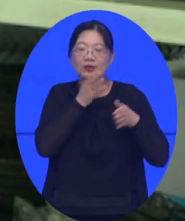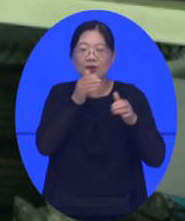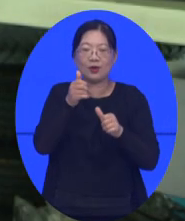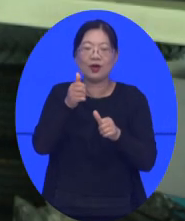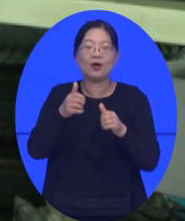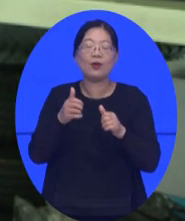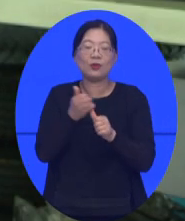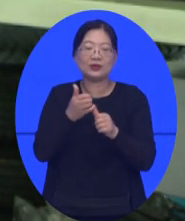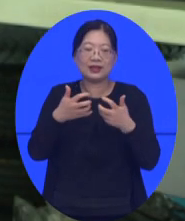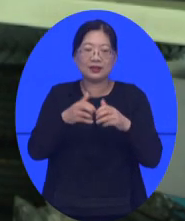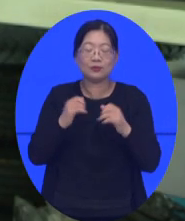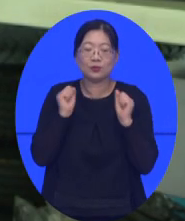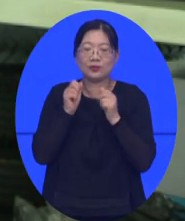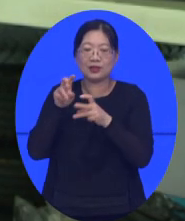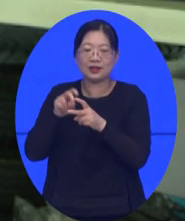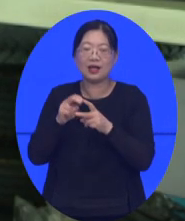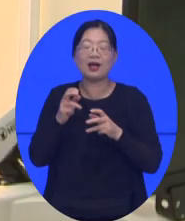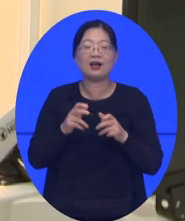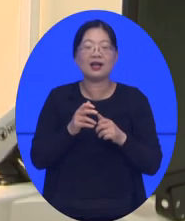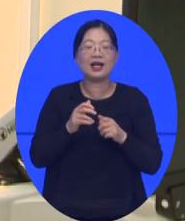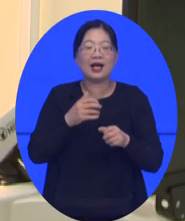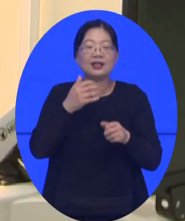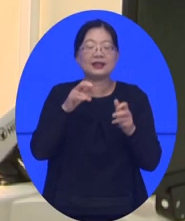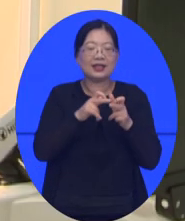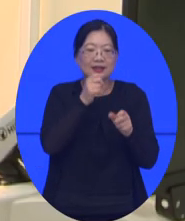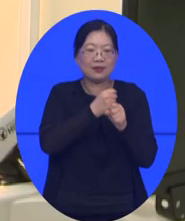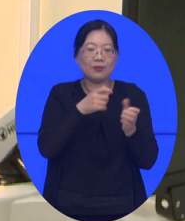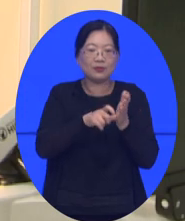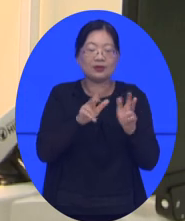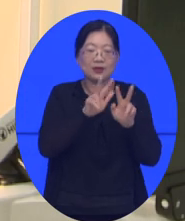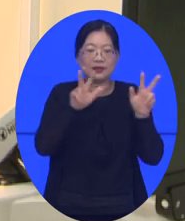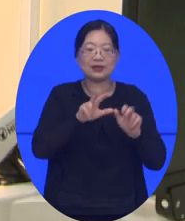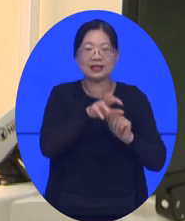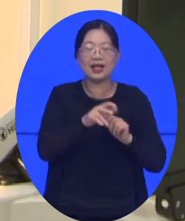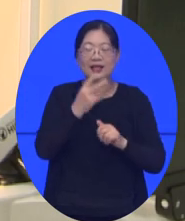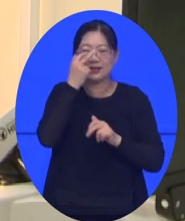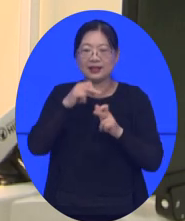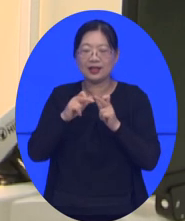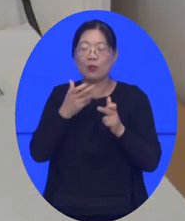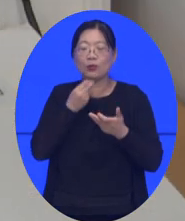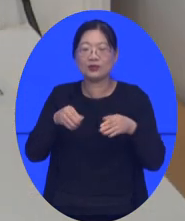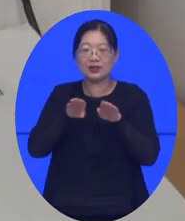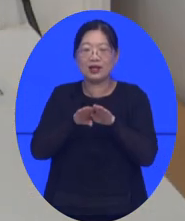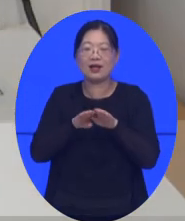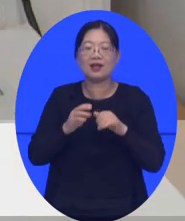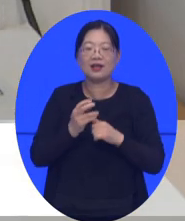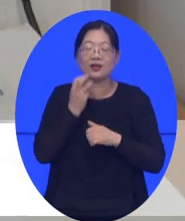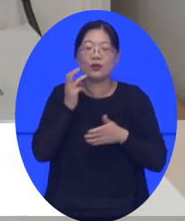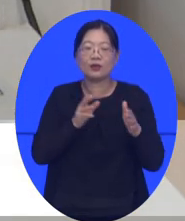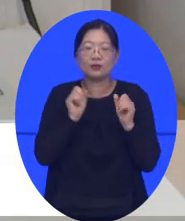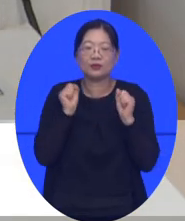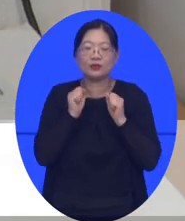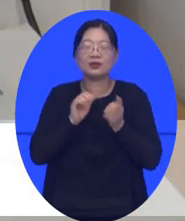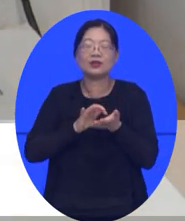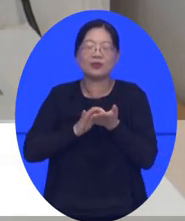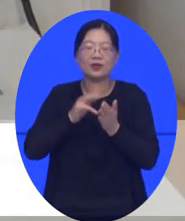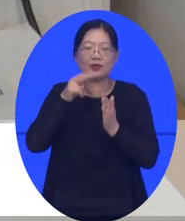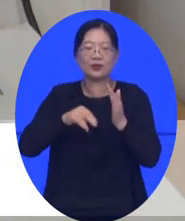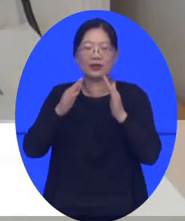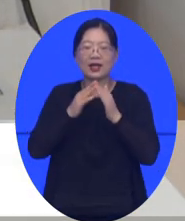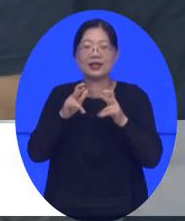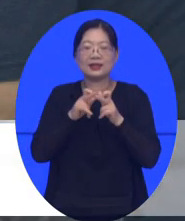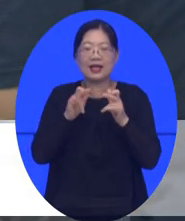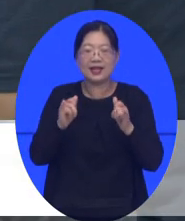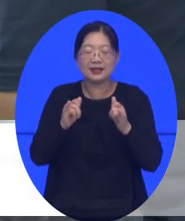경기도 보조기기 북부센터, 경기도 장애인 생산품 전시장, 경기도 시각장애인 복지관, 경기북부